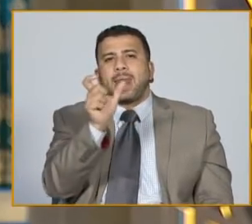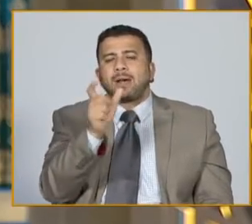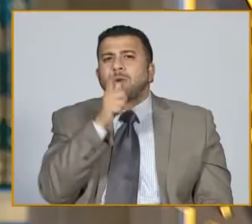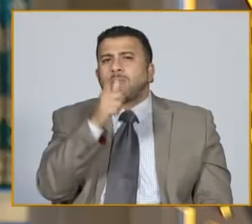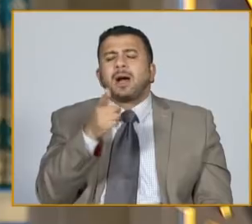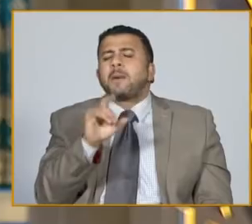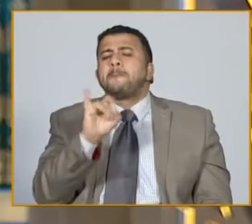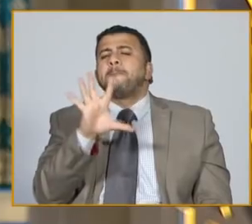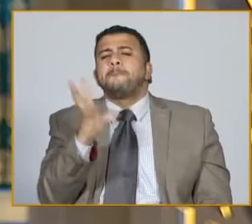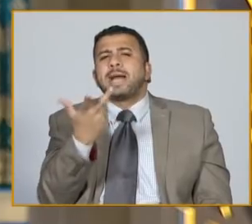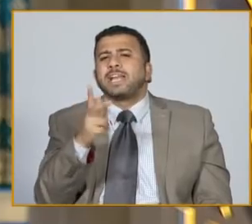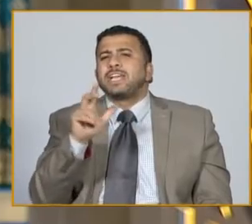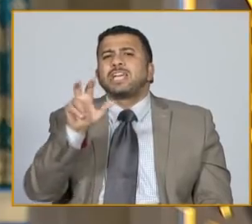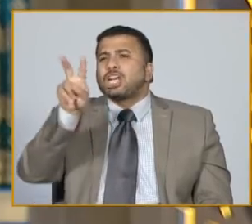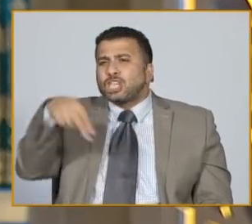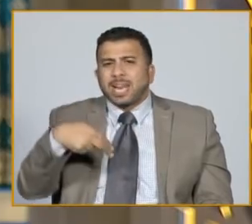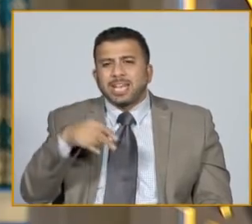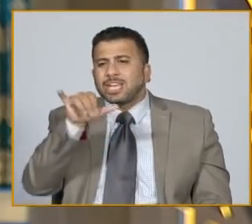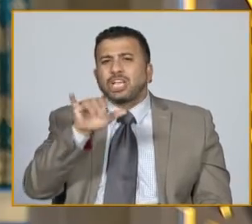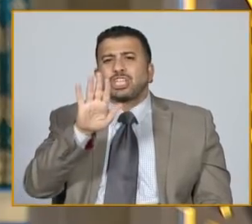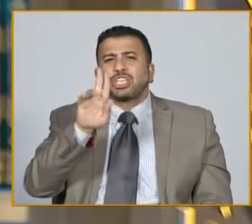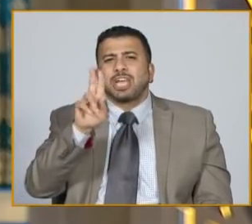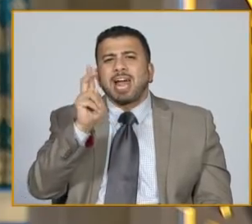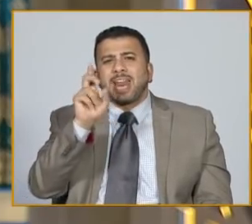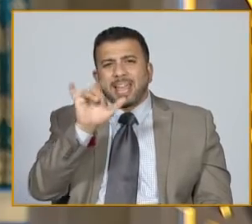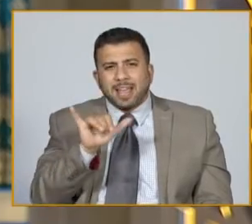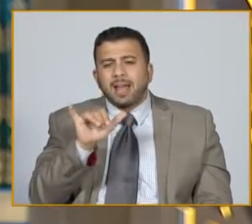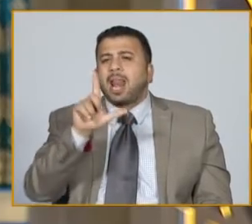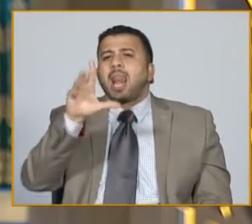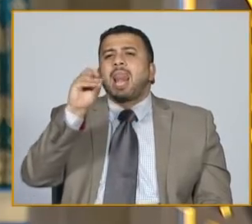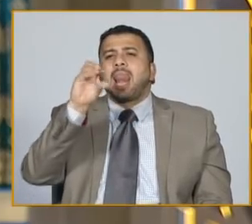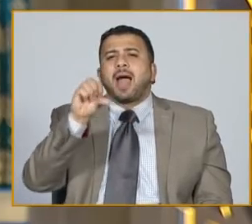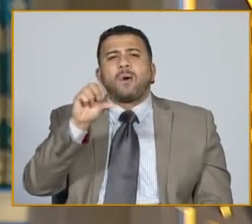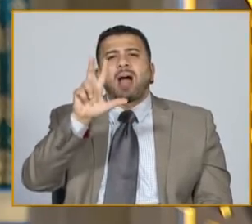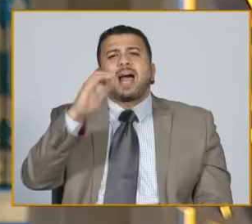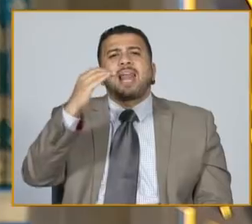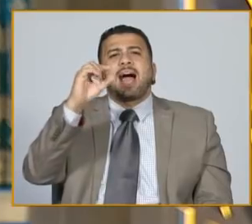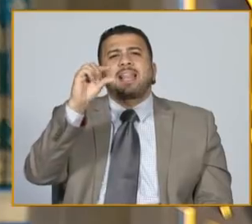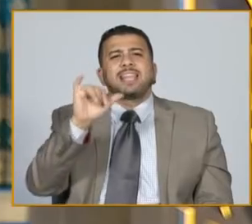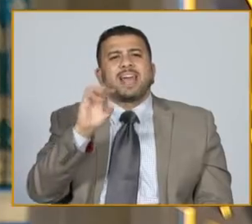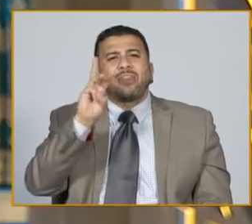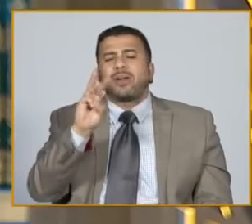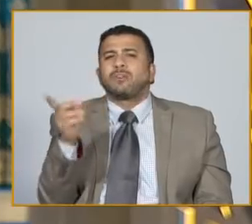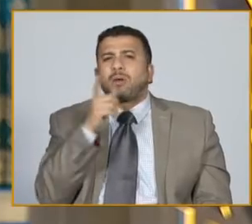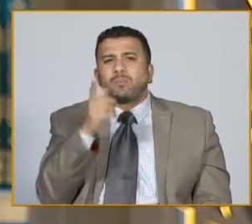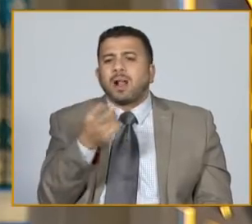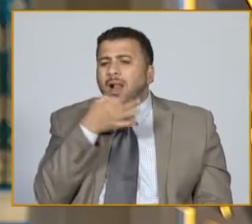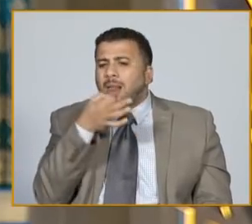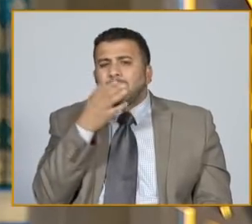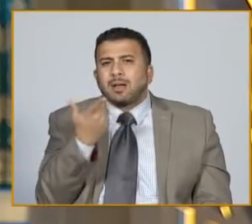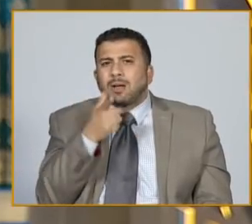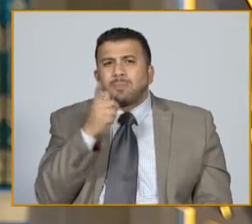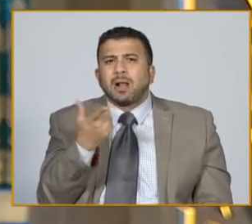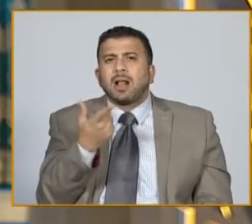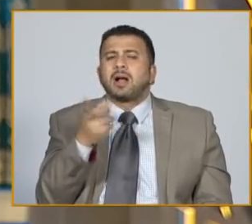لهو الحديث، ولهو الحديث لأهل العلم كلام طويل جدا، منهم من ذهب إلى أن لهو الحديث هو